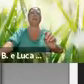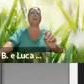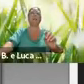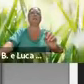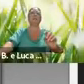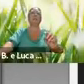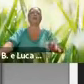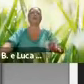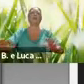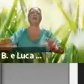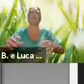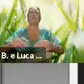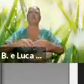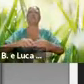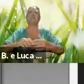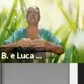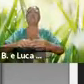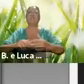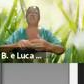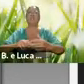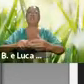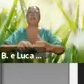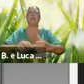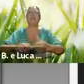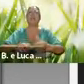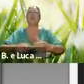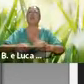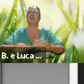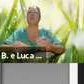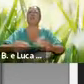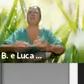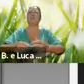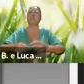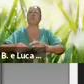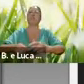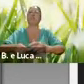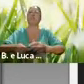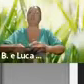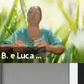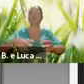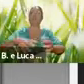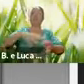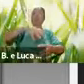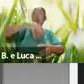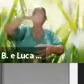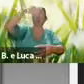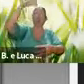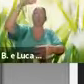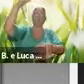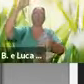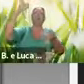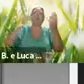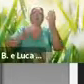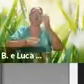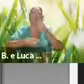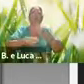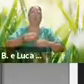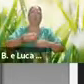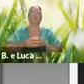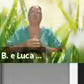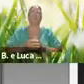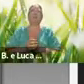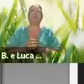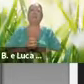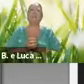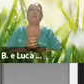dei piedi, o per l'impressione dei sensi e degli organi che lavorano nella funzione di una gru e dei